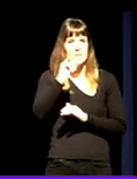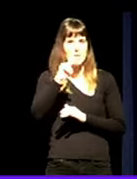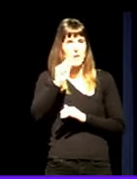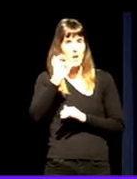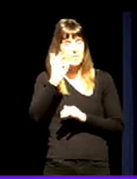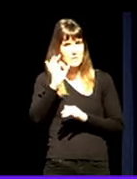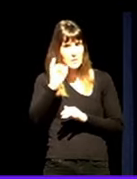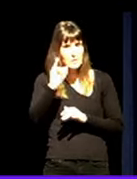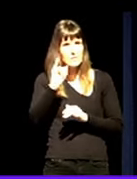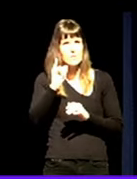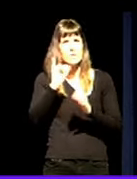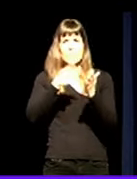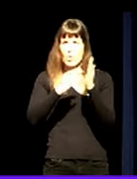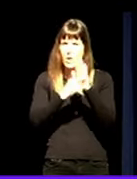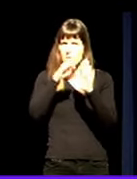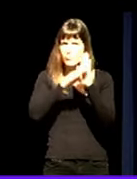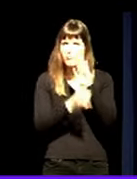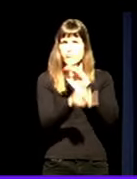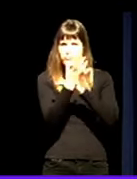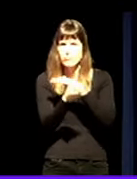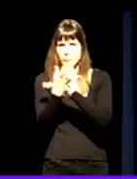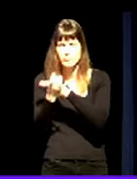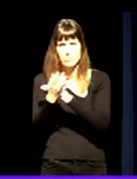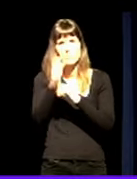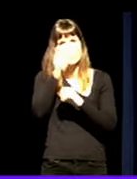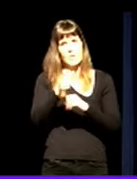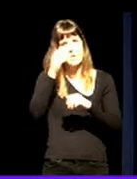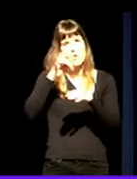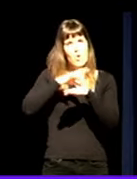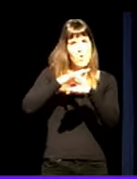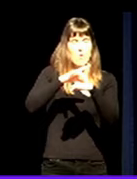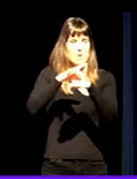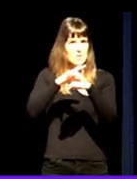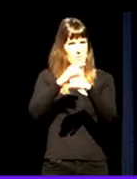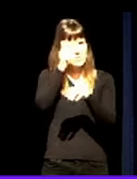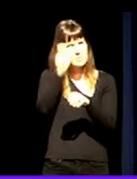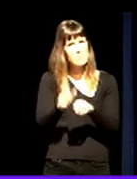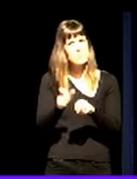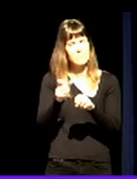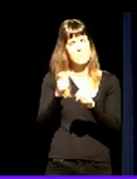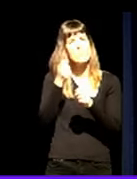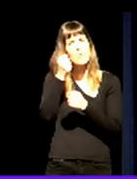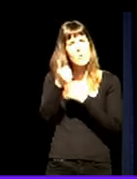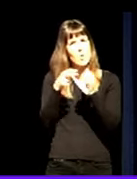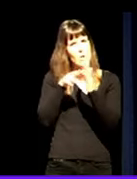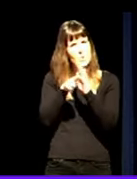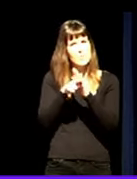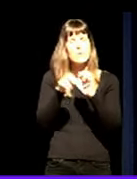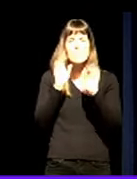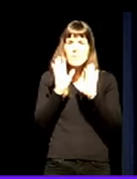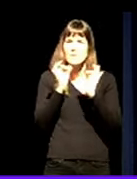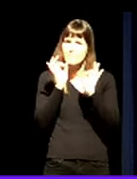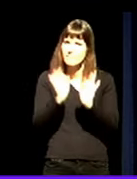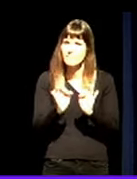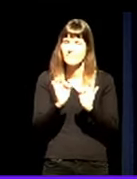Pile bat jarrueda, orientabide, travesen ahumaten dizkirunak, begira da, begira da, eta dialektiko